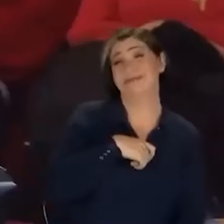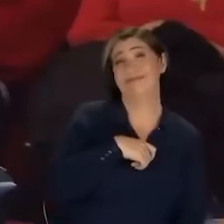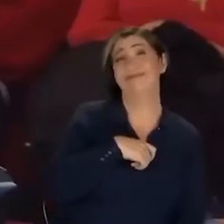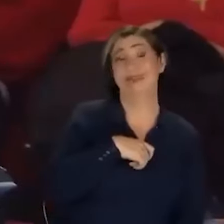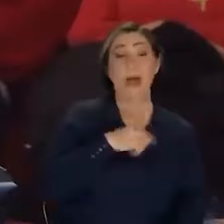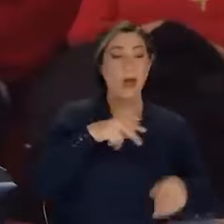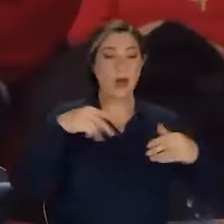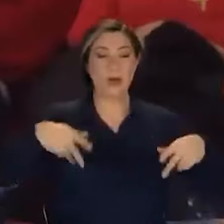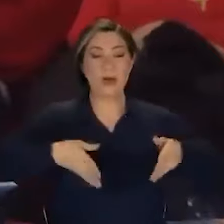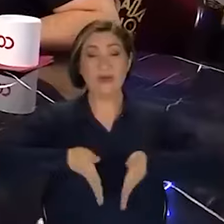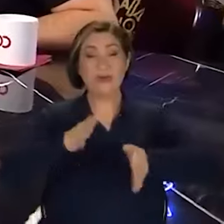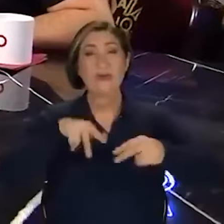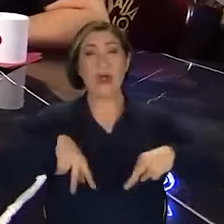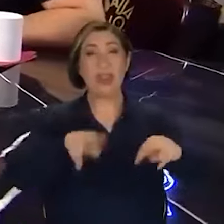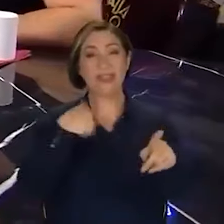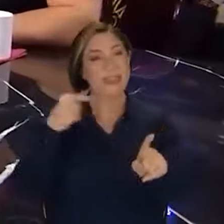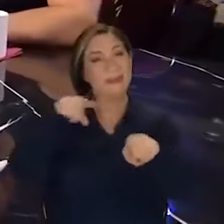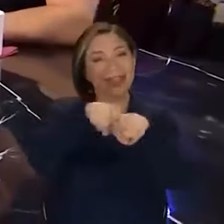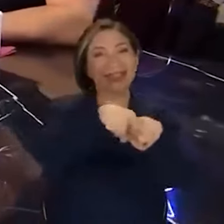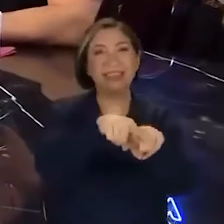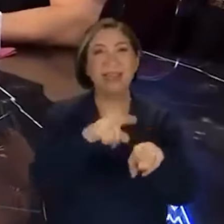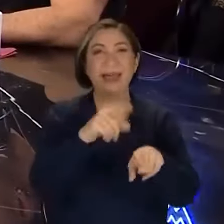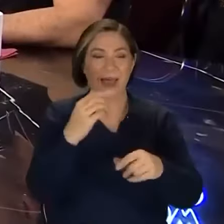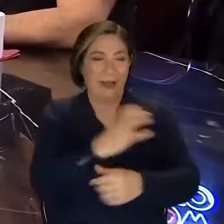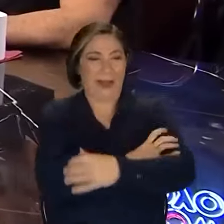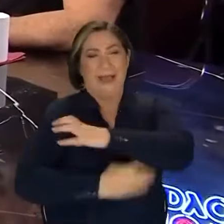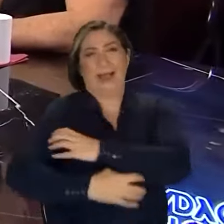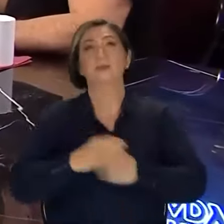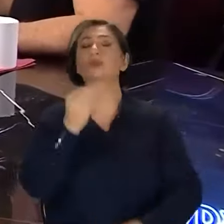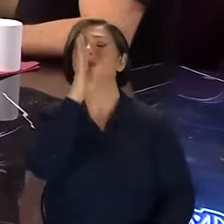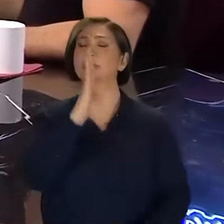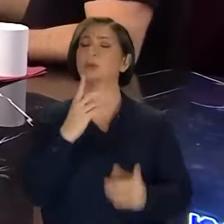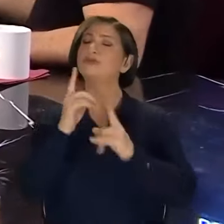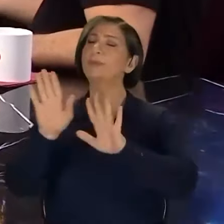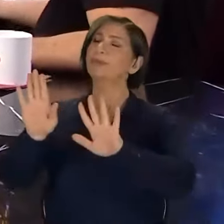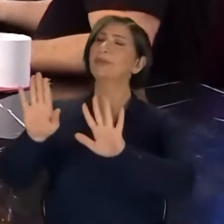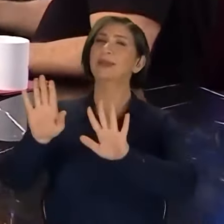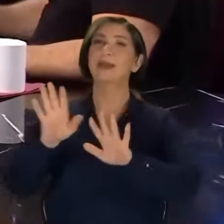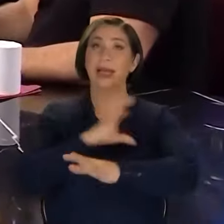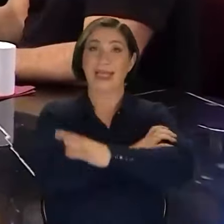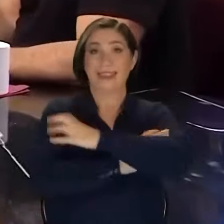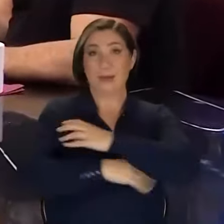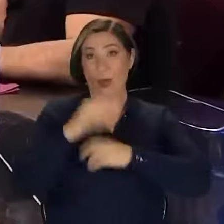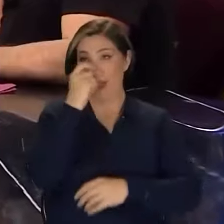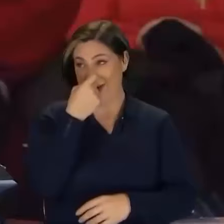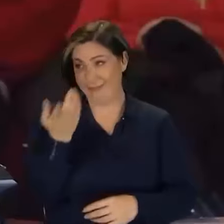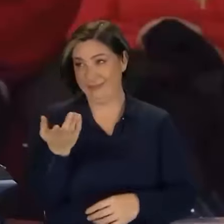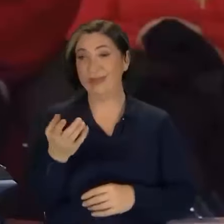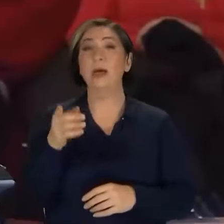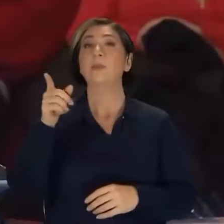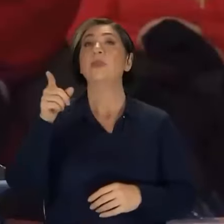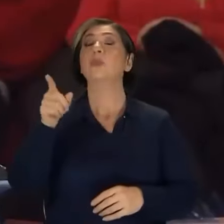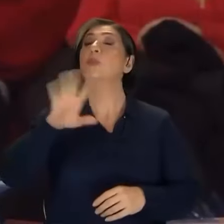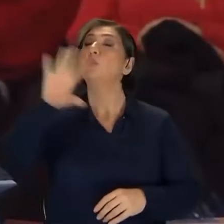Hayır yolda Nasıl olsa Yetişiriz diye söylüyorum ya kas kolay ya pek dur ciddi leşim şu şeyi ş bu